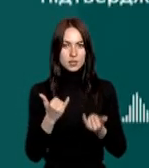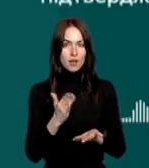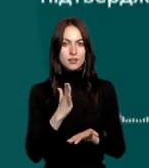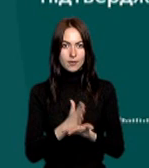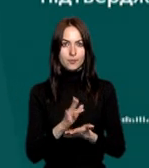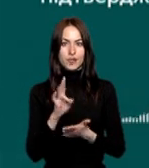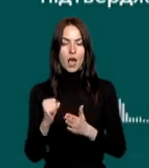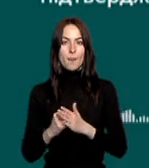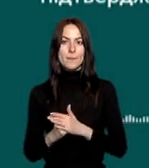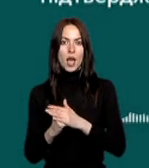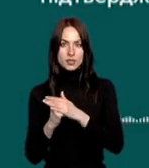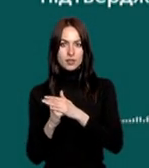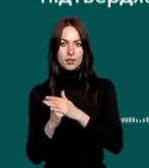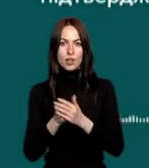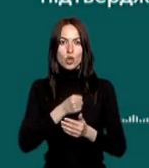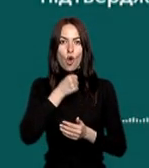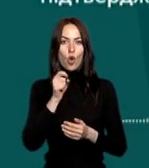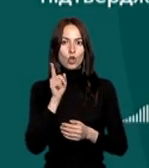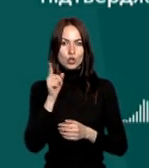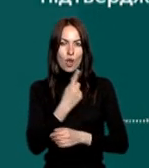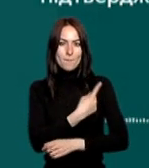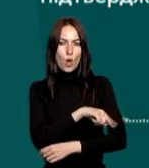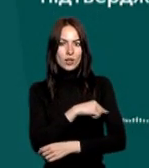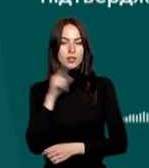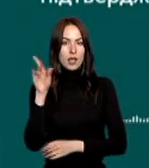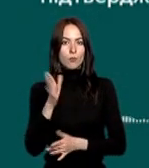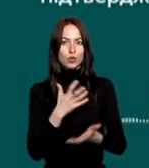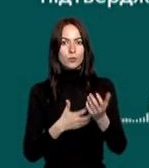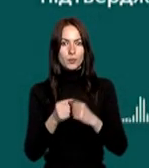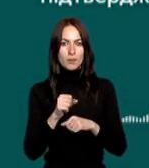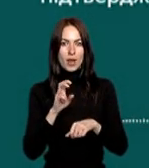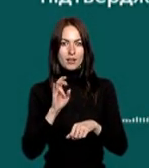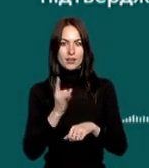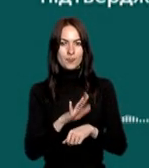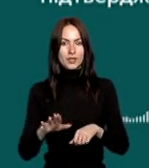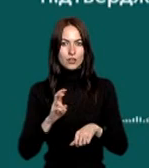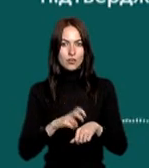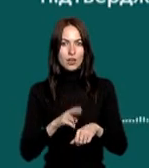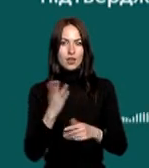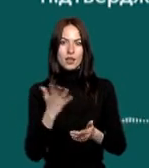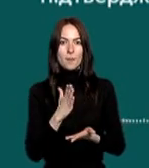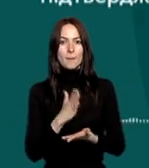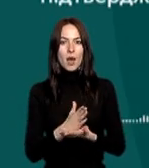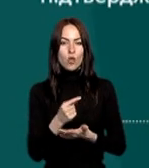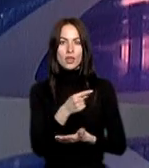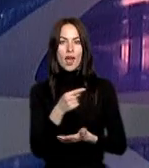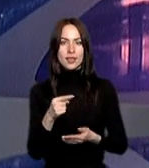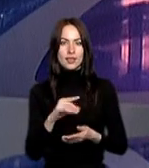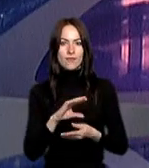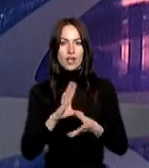базі дорослої поліклініки. Там будуть приймати педіатри, які мають підтверджені негативні результати.